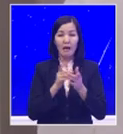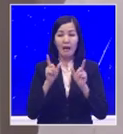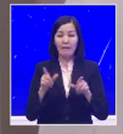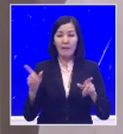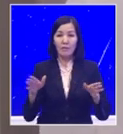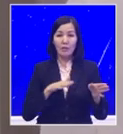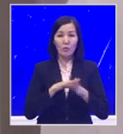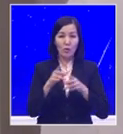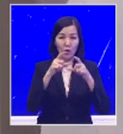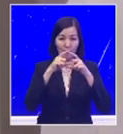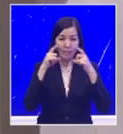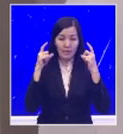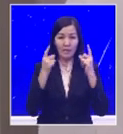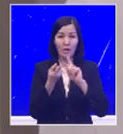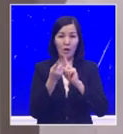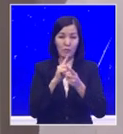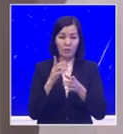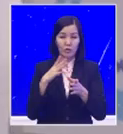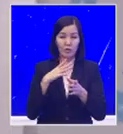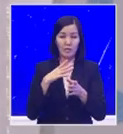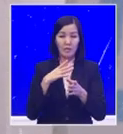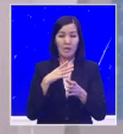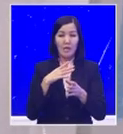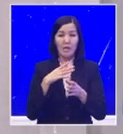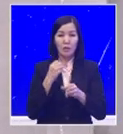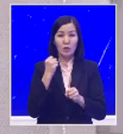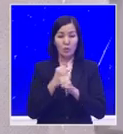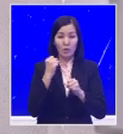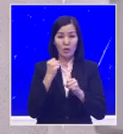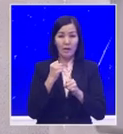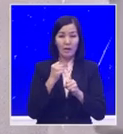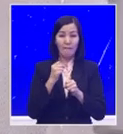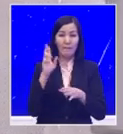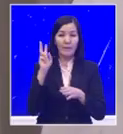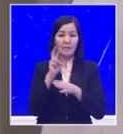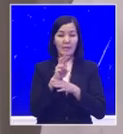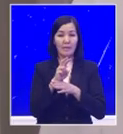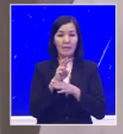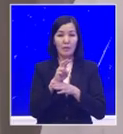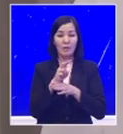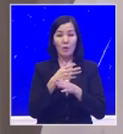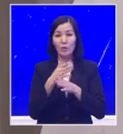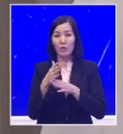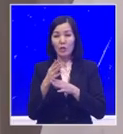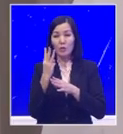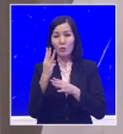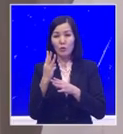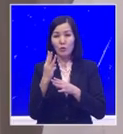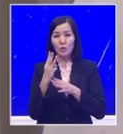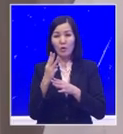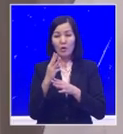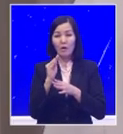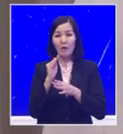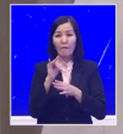толық маскалық режимге көшірілді. Қызметкерлердің кіретін жеке 3 фильтр